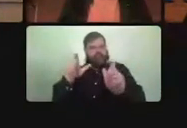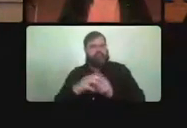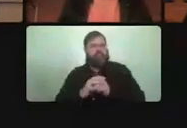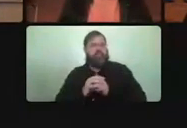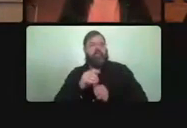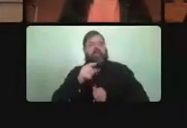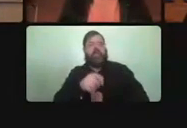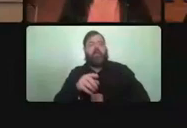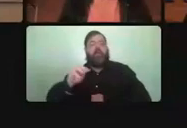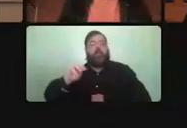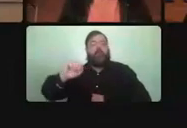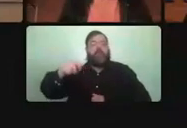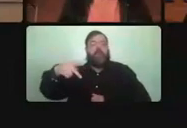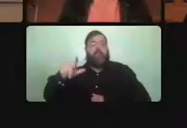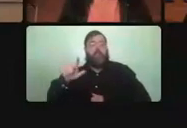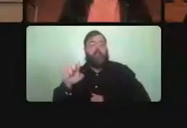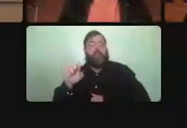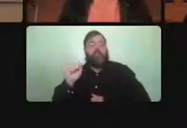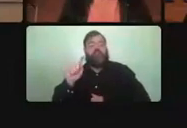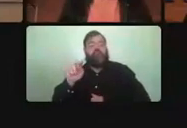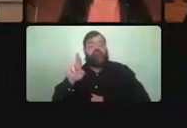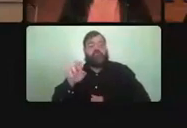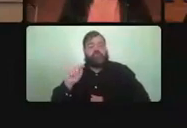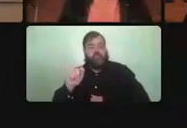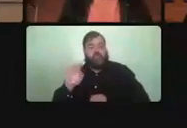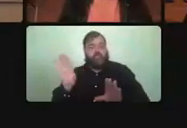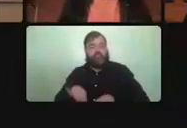ya picha. Hapo tunaona